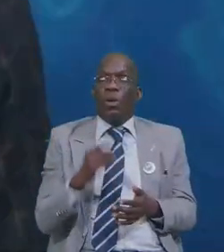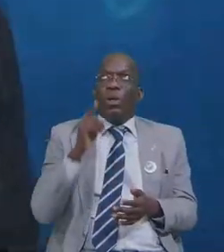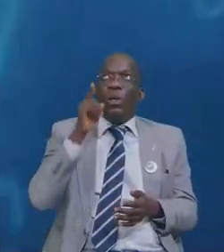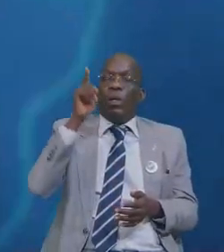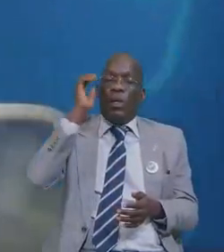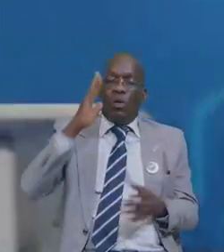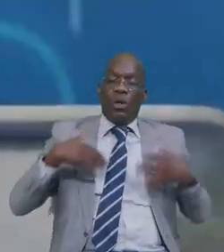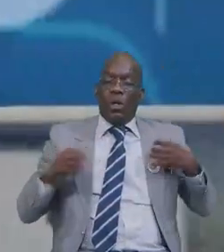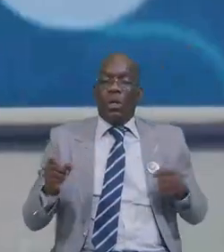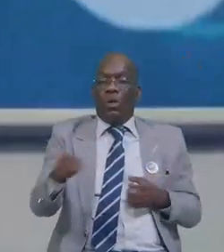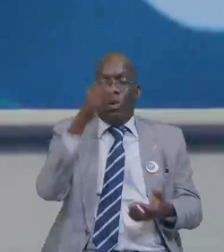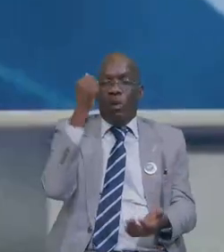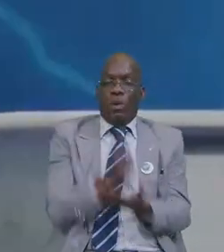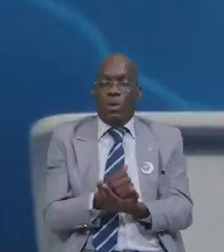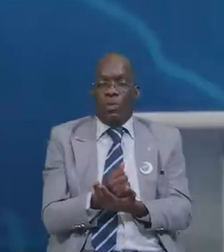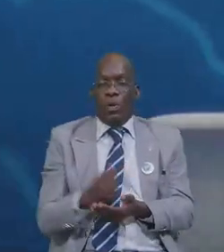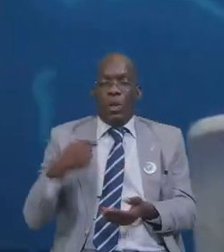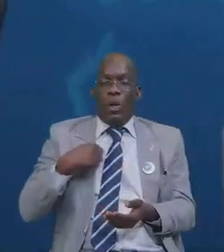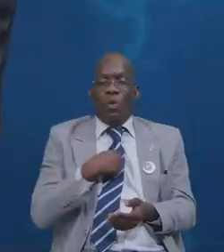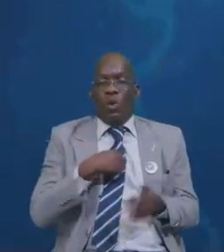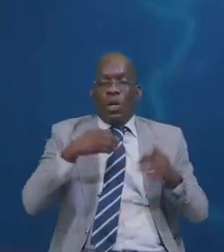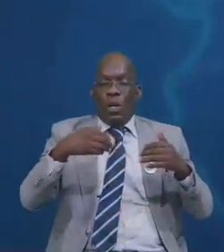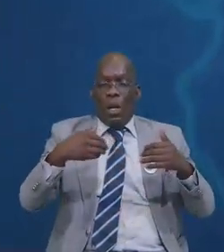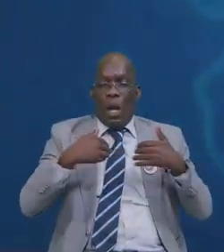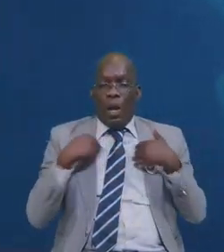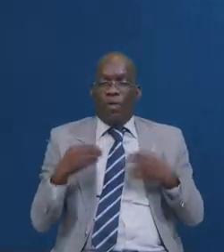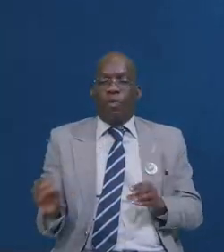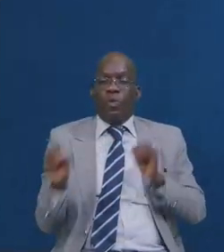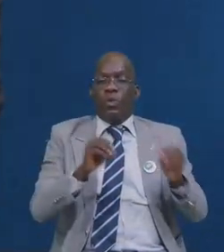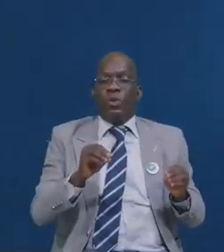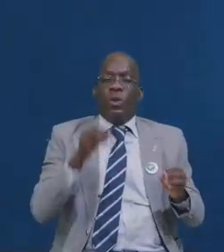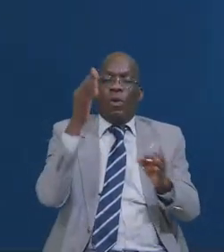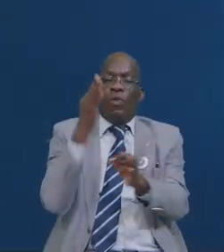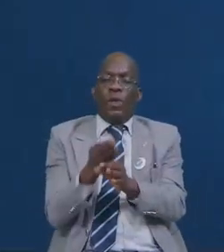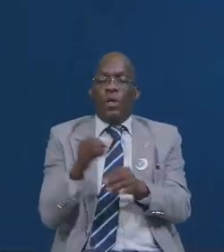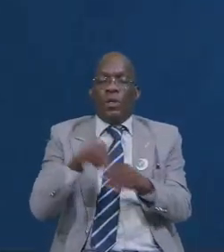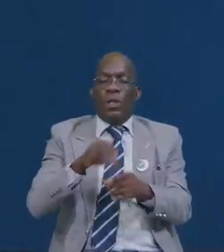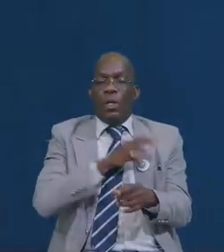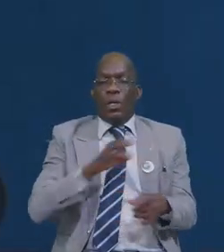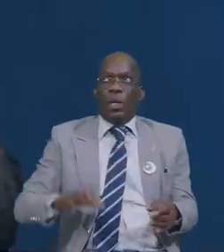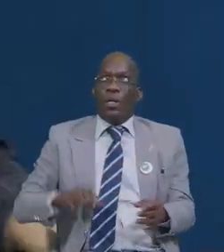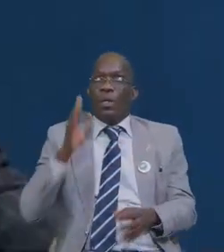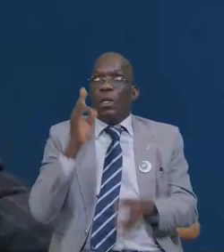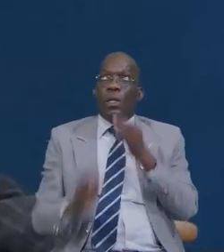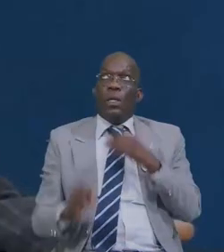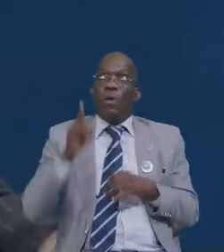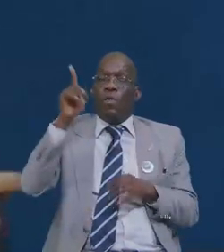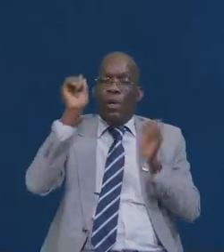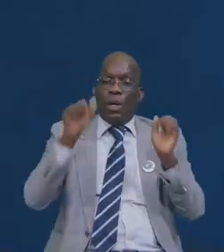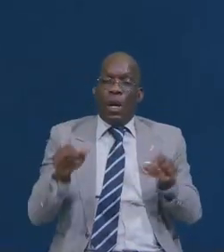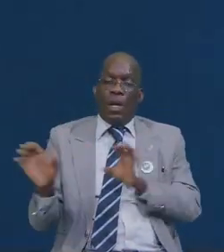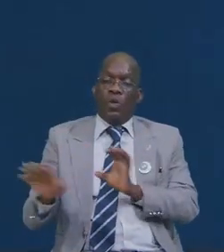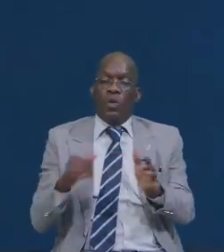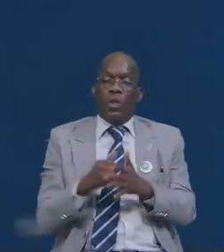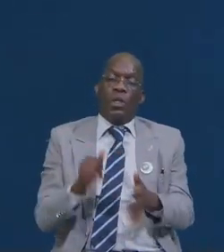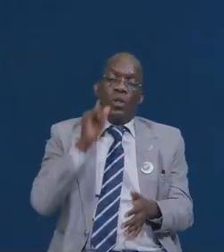Et il va te guérir ce soir. Nous avons la foi concentrée sur Christ. S'il peut le faire, s'il a